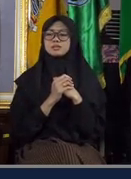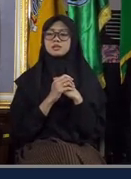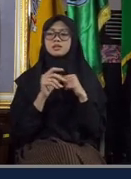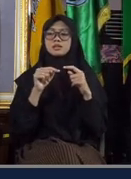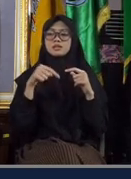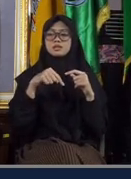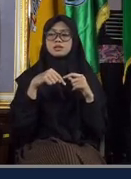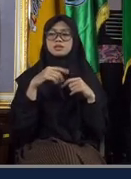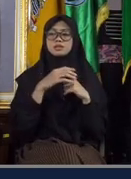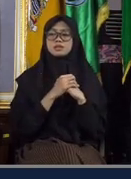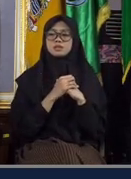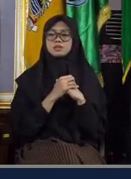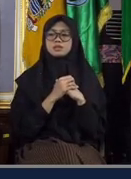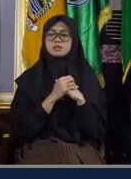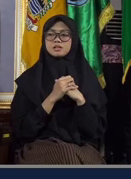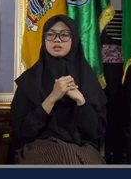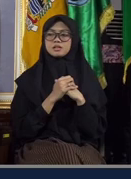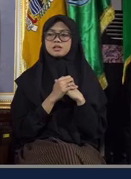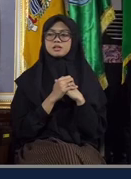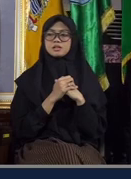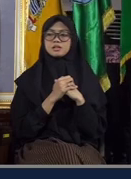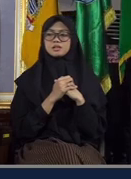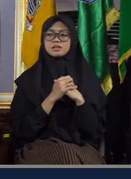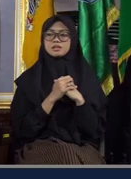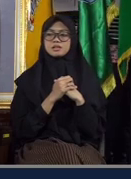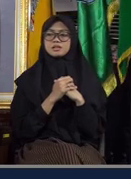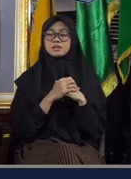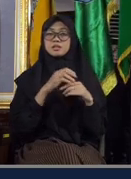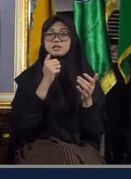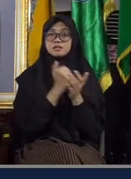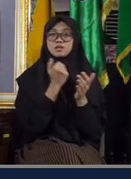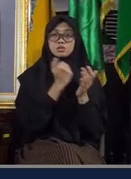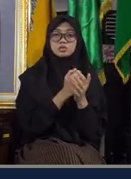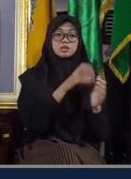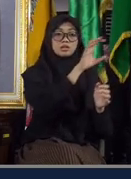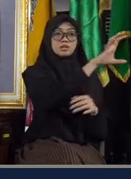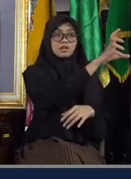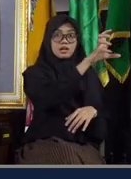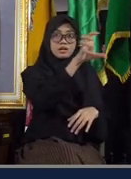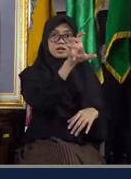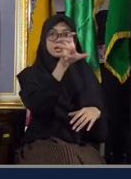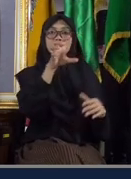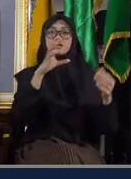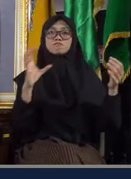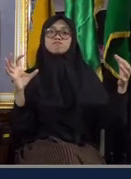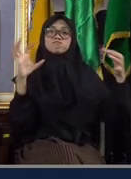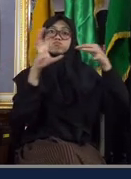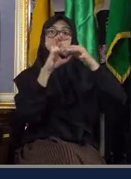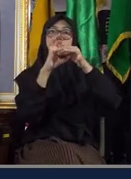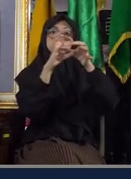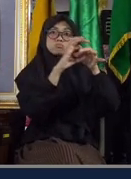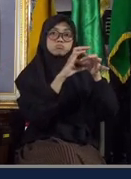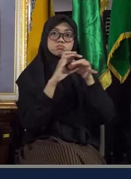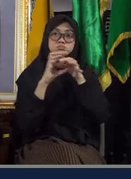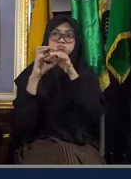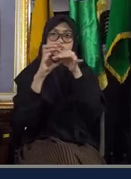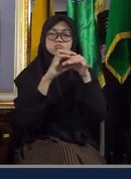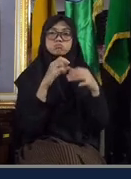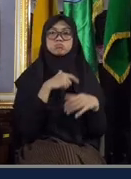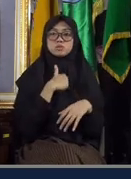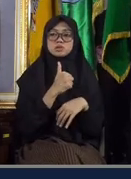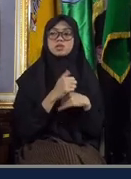tapi seringnya itu musti diberikan sehingga regional ini musti menjadi satu area dalam dukungan yang baik